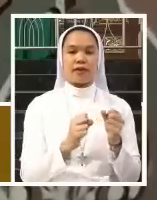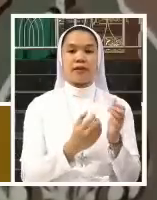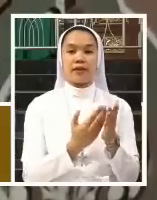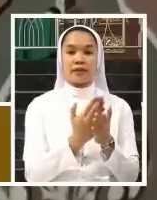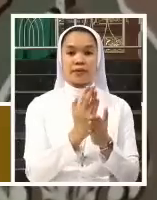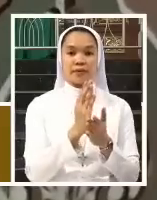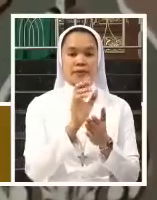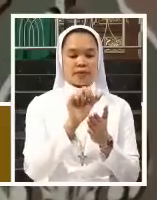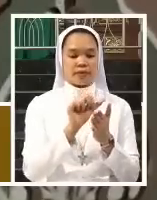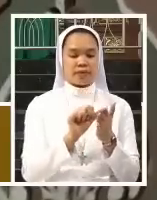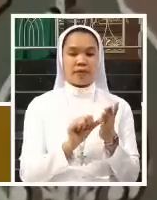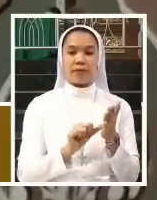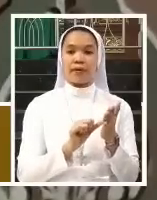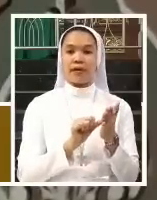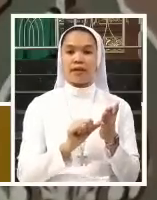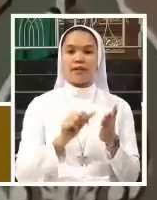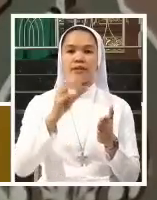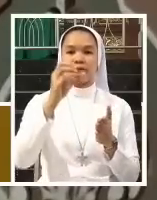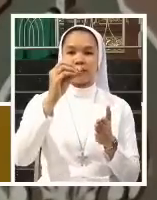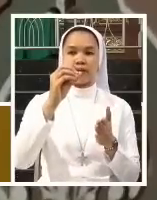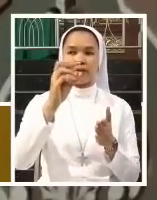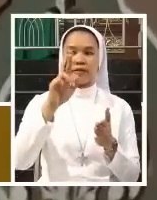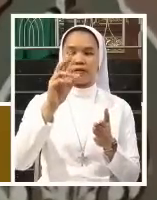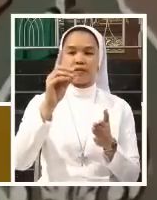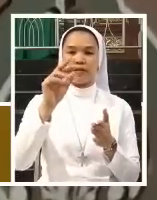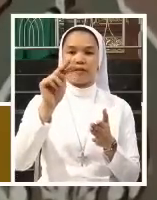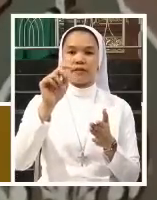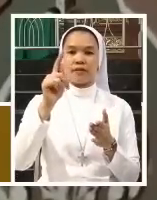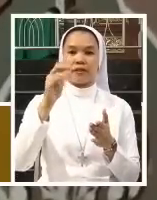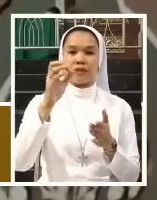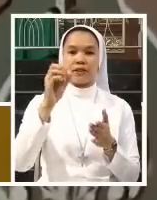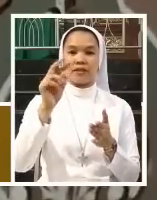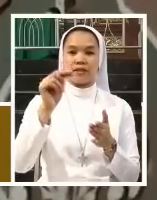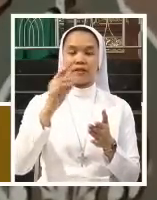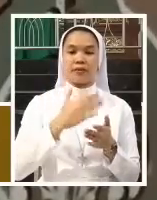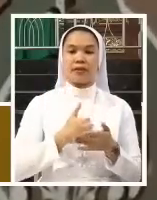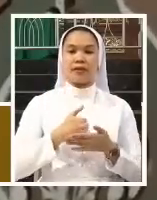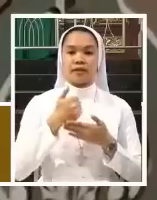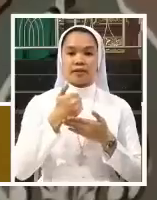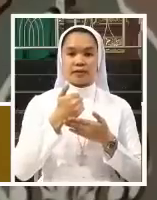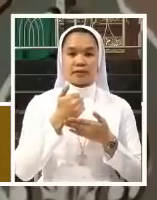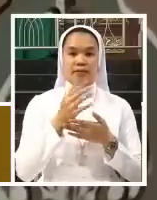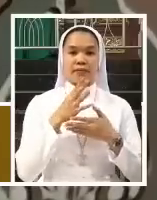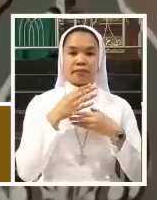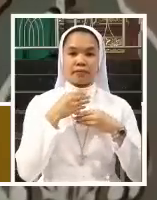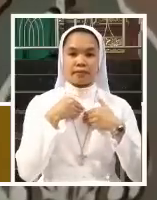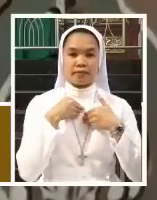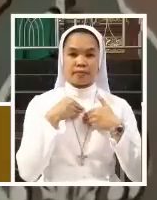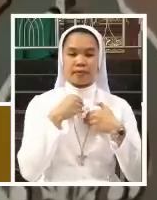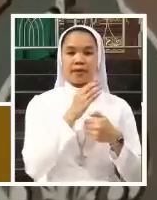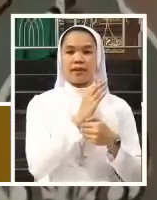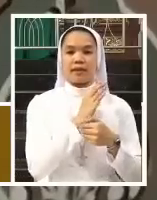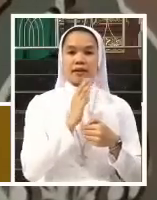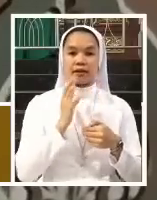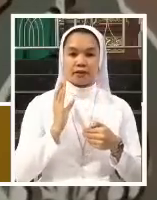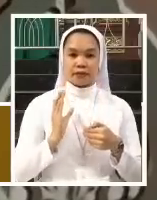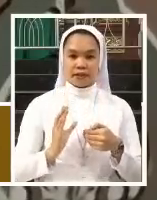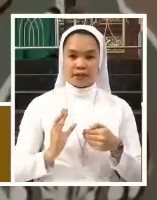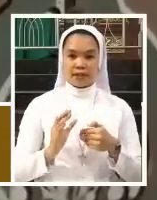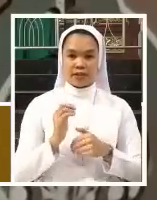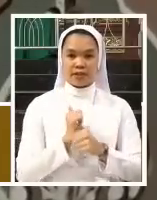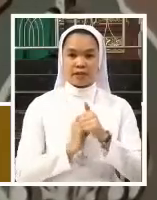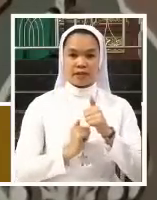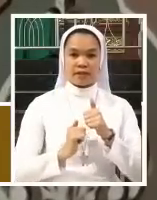ordinasyon, ina-assume niya to ang persona ni Kristo. We act,